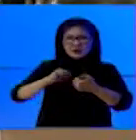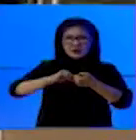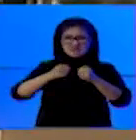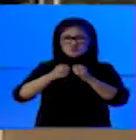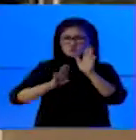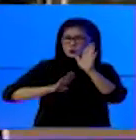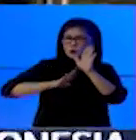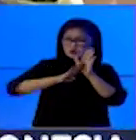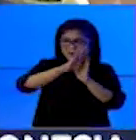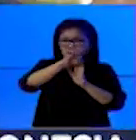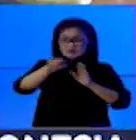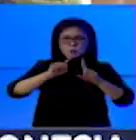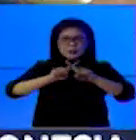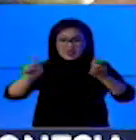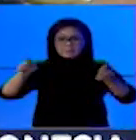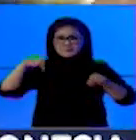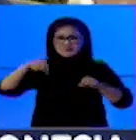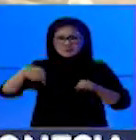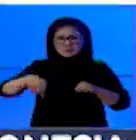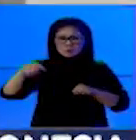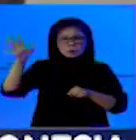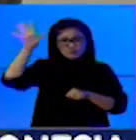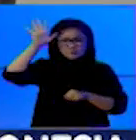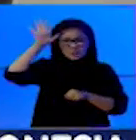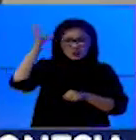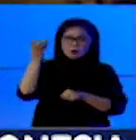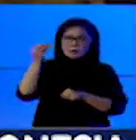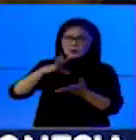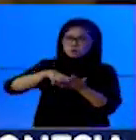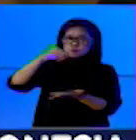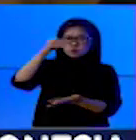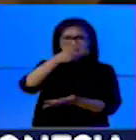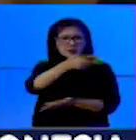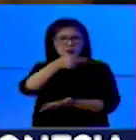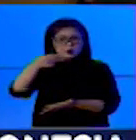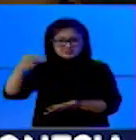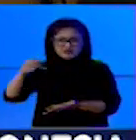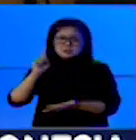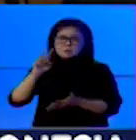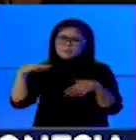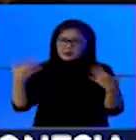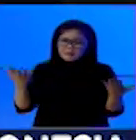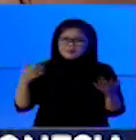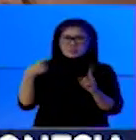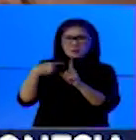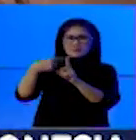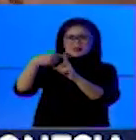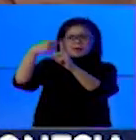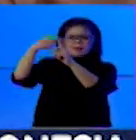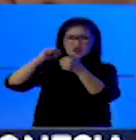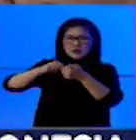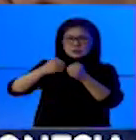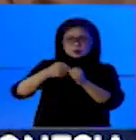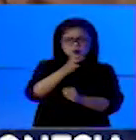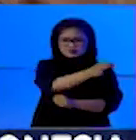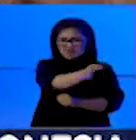tajam, namun belum diketahui kapan Indonesia akan mencapai masa puncaknya. Ini dikarenakan pertambahan kasus di tiap wilayah